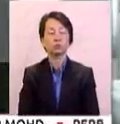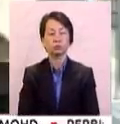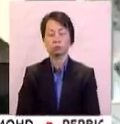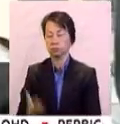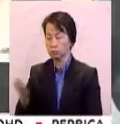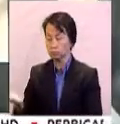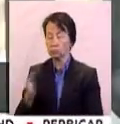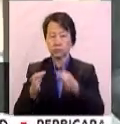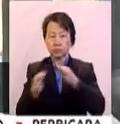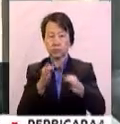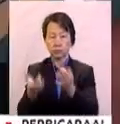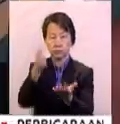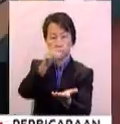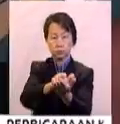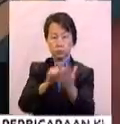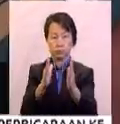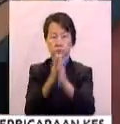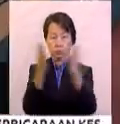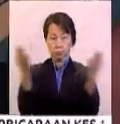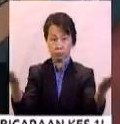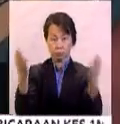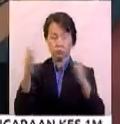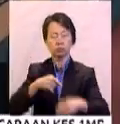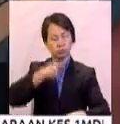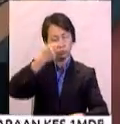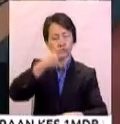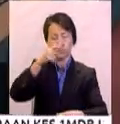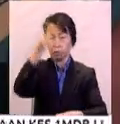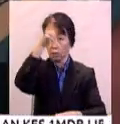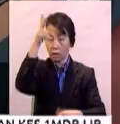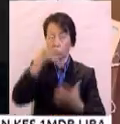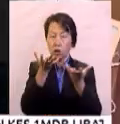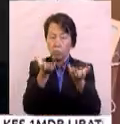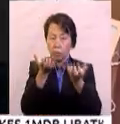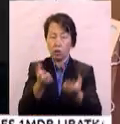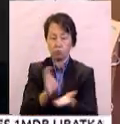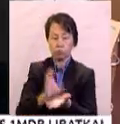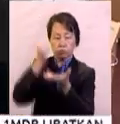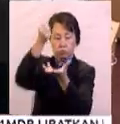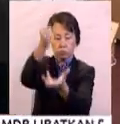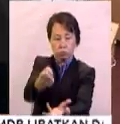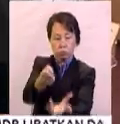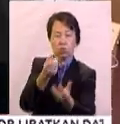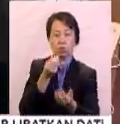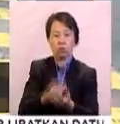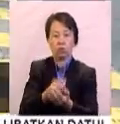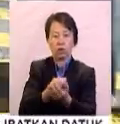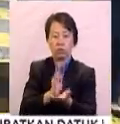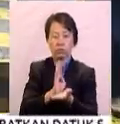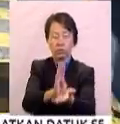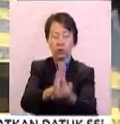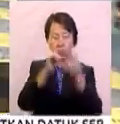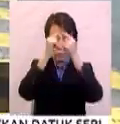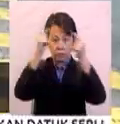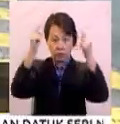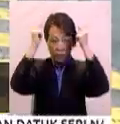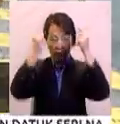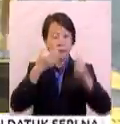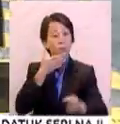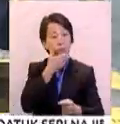Beliau mengulas laporan sebuah akhbar tempatan yang menyatakan kerajaan mahu memperuntukkan sejumlah wang untuk membantu graduan muda.